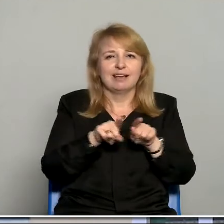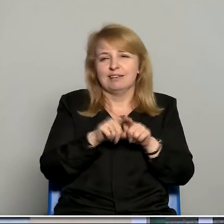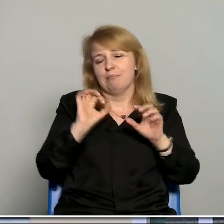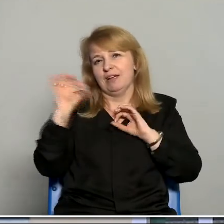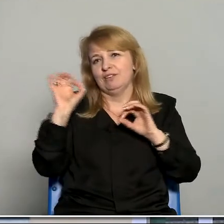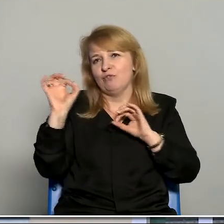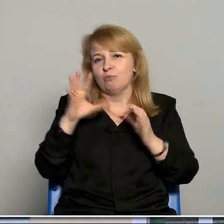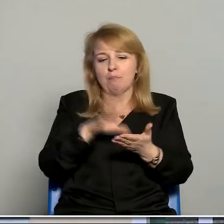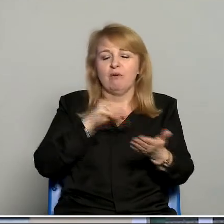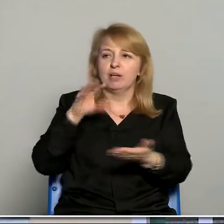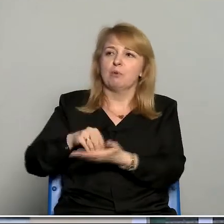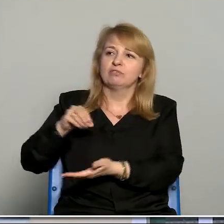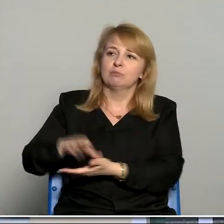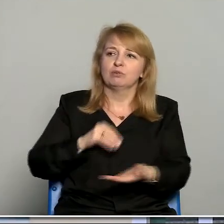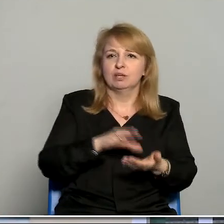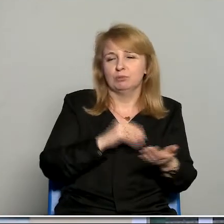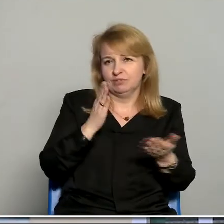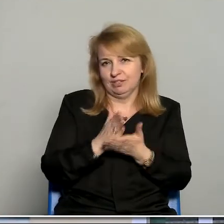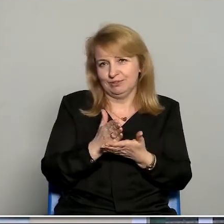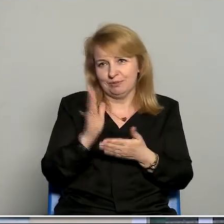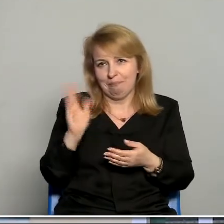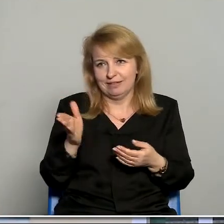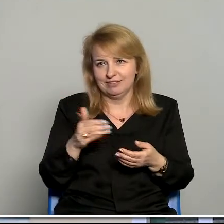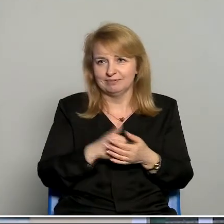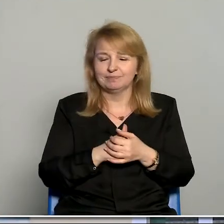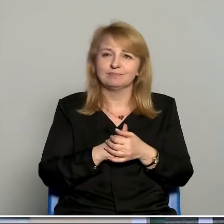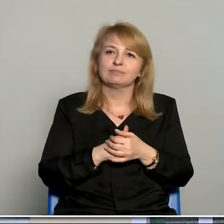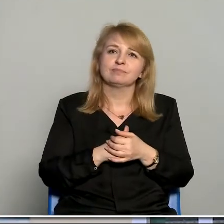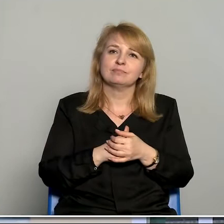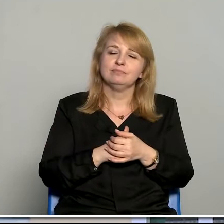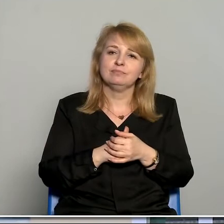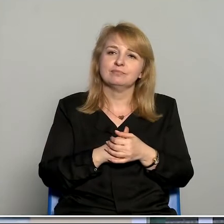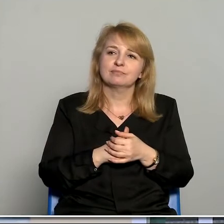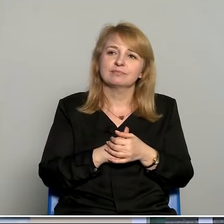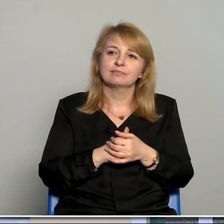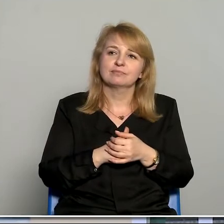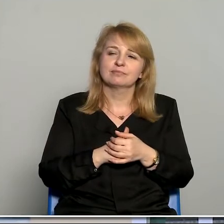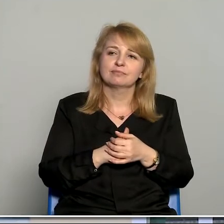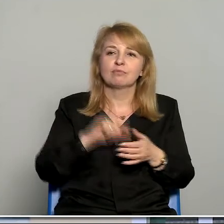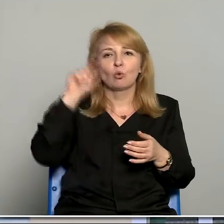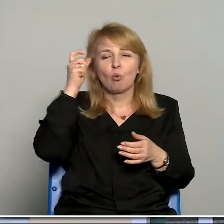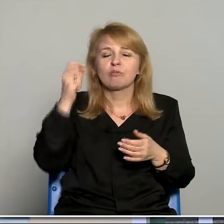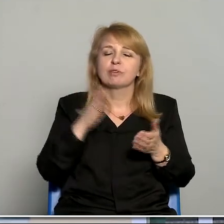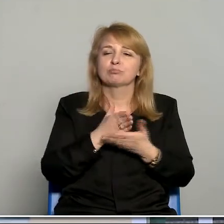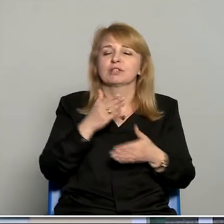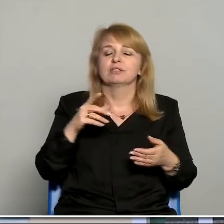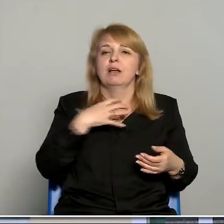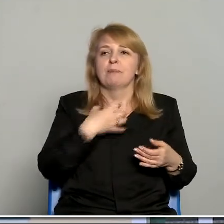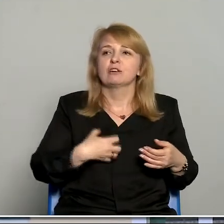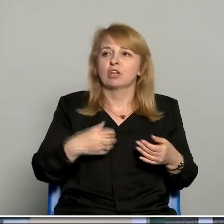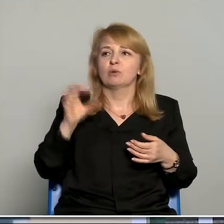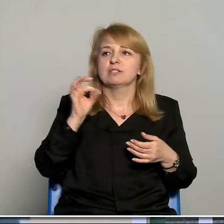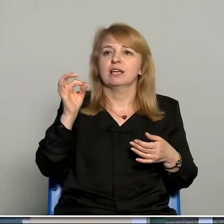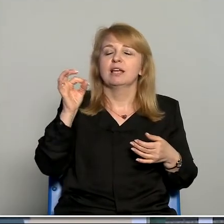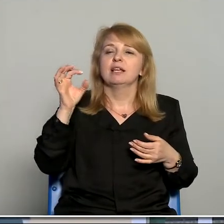fragmenty, czy te elementy, które były już wypowiadane przez moich poprzedników, czy to przez Pana Marszałka Struzika, czy Pana Marszałka Roboszuka,